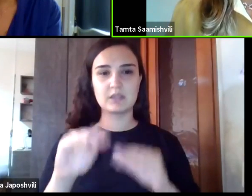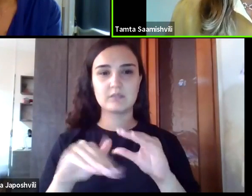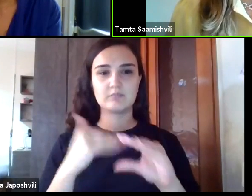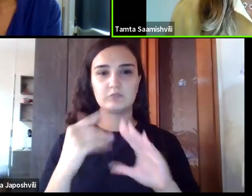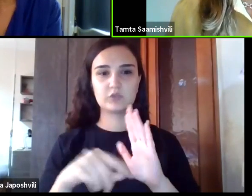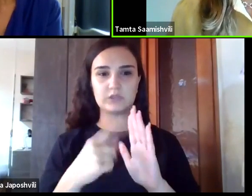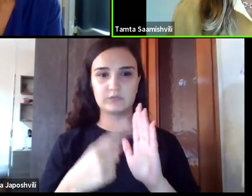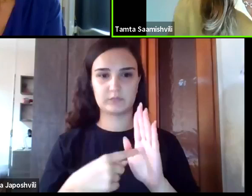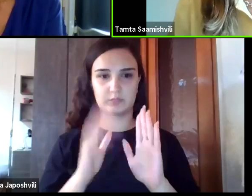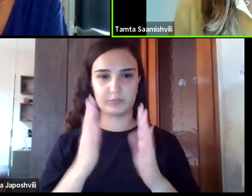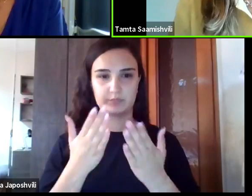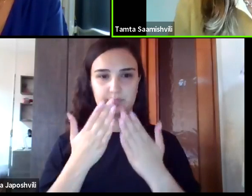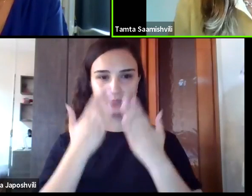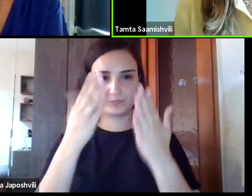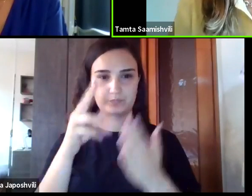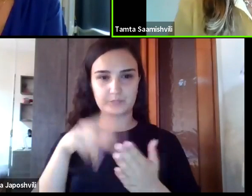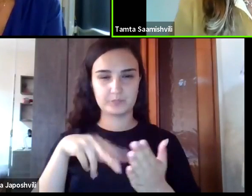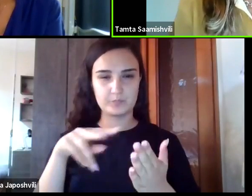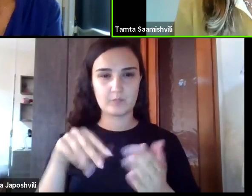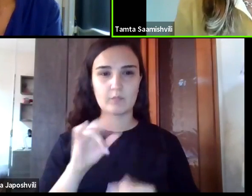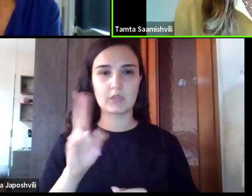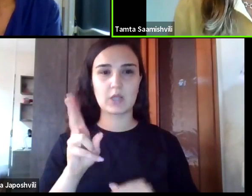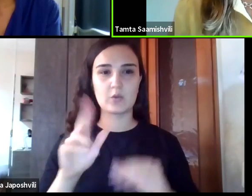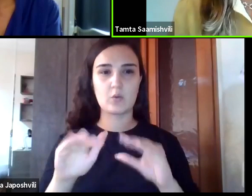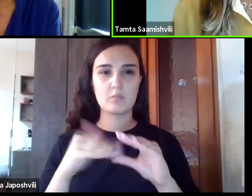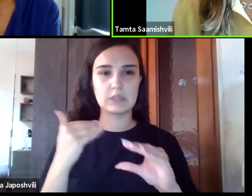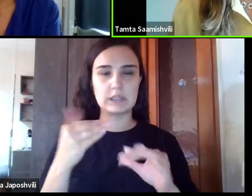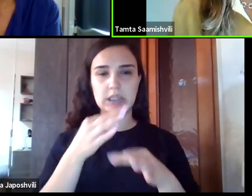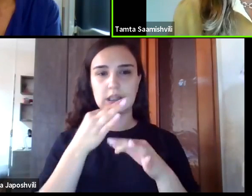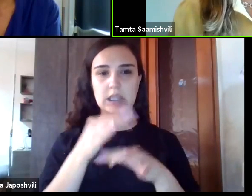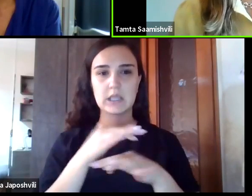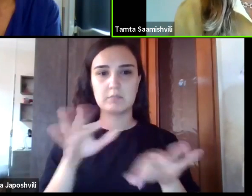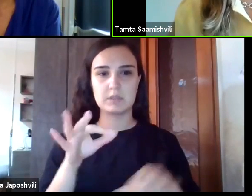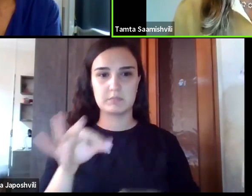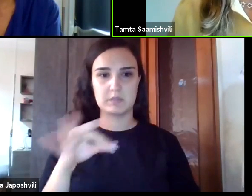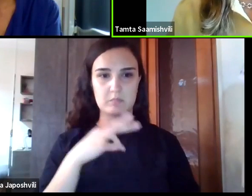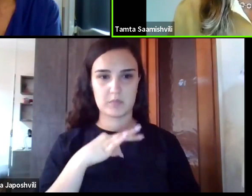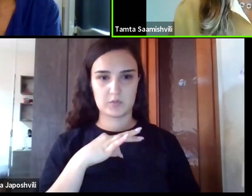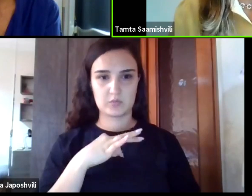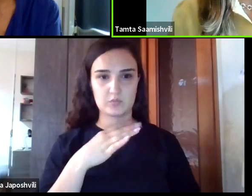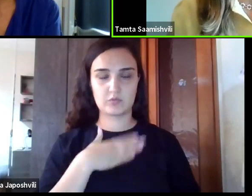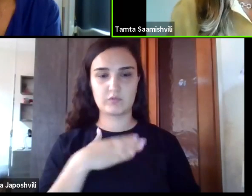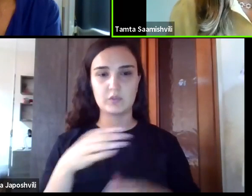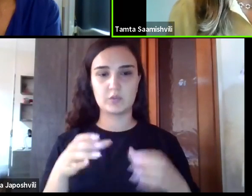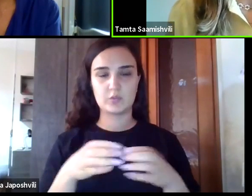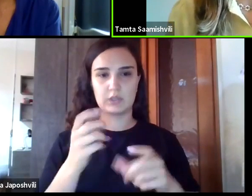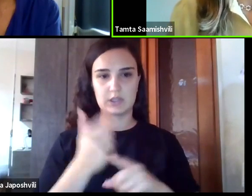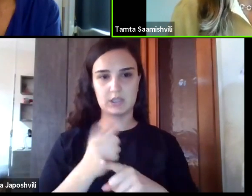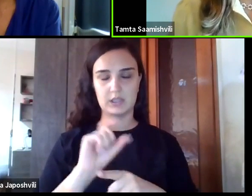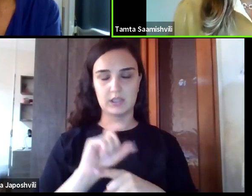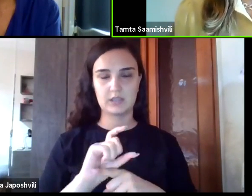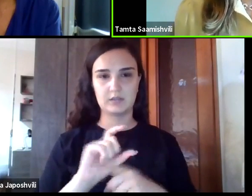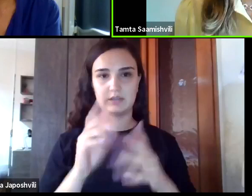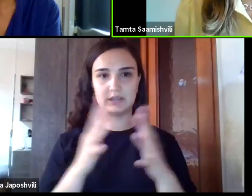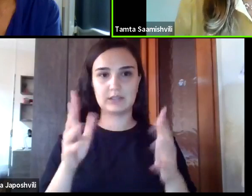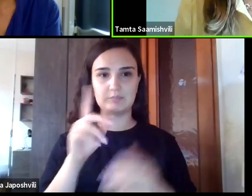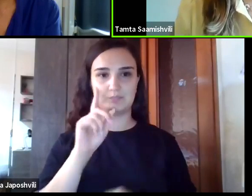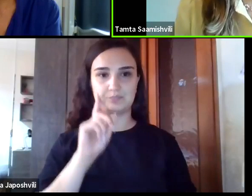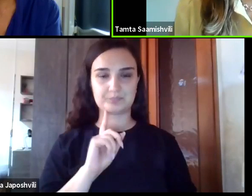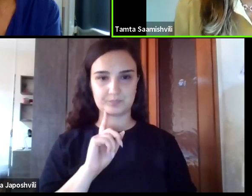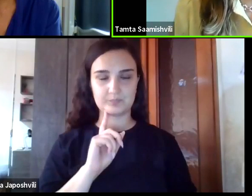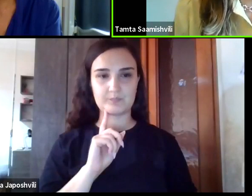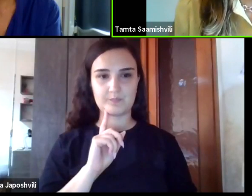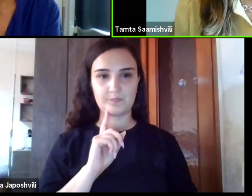გამოგზავნილ კითხვებს ან კომენტარებს, ან ნებისმიერ უკავშირს. მინდა გითხრათ, რომ ჩვენი გუნდი ძალიან დიდი სიამოვნებით ეცნობა